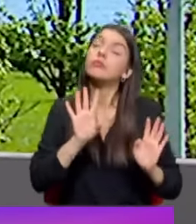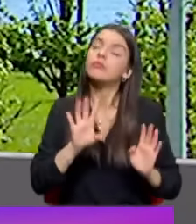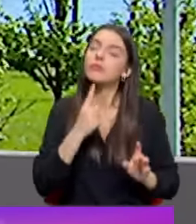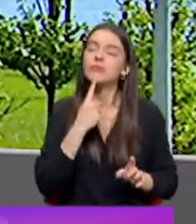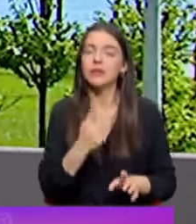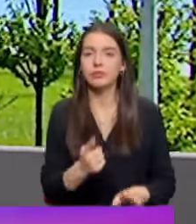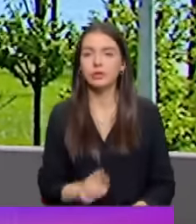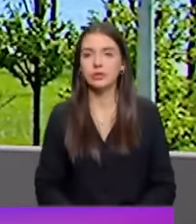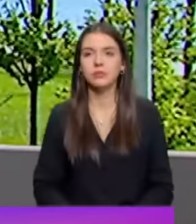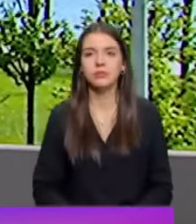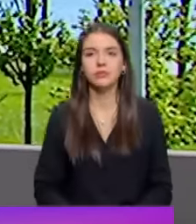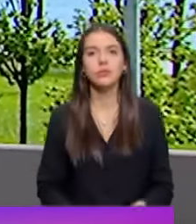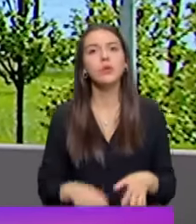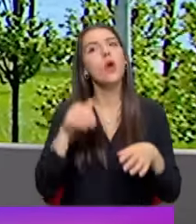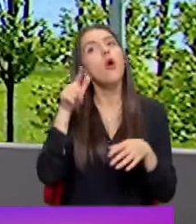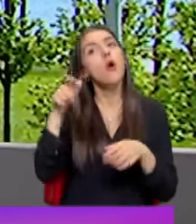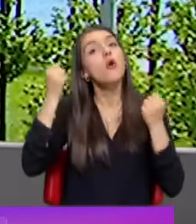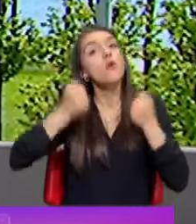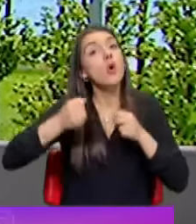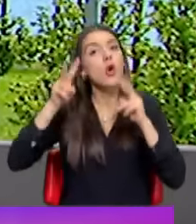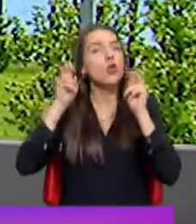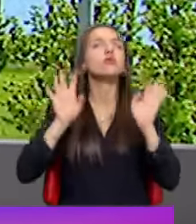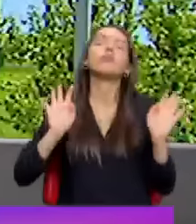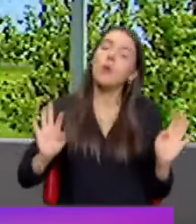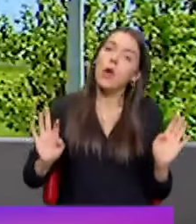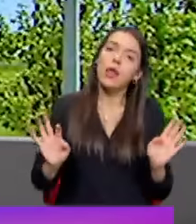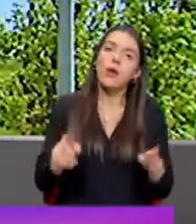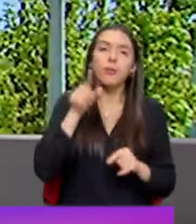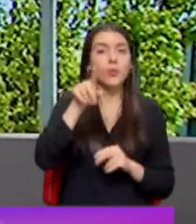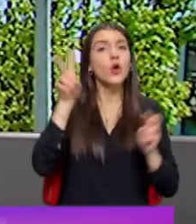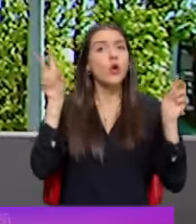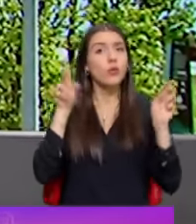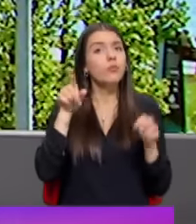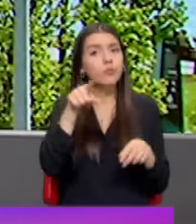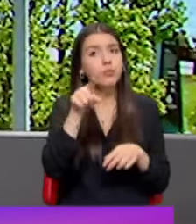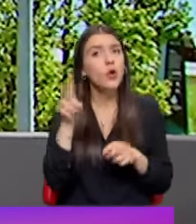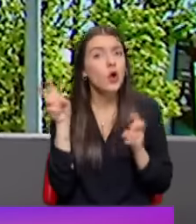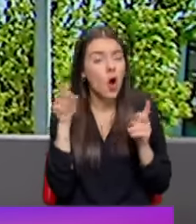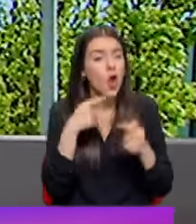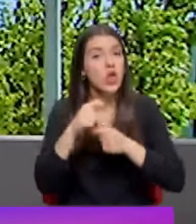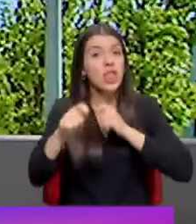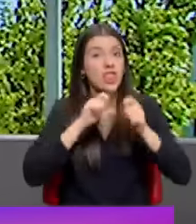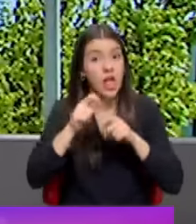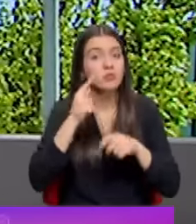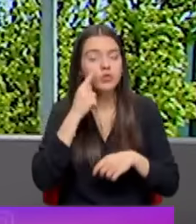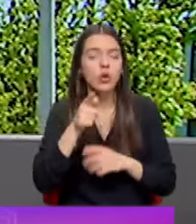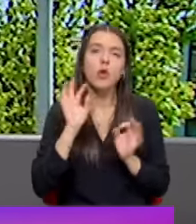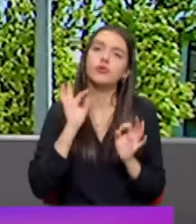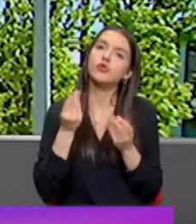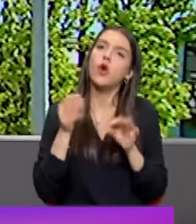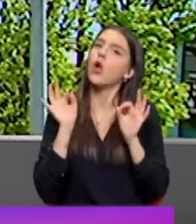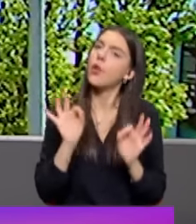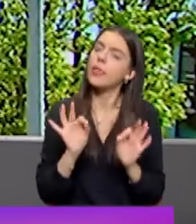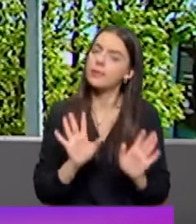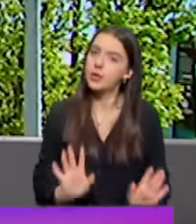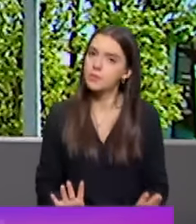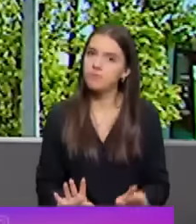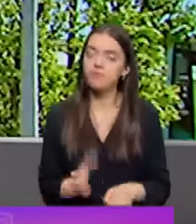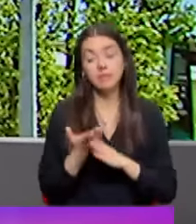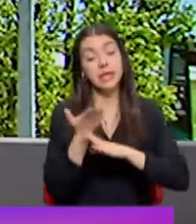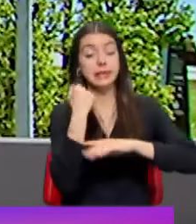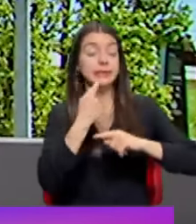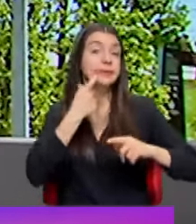göndermiş. Boykot mevzusu böyle. Bu konuyu tartışmış olmamız bile çok kıymetli diye düşünüyorum. Geçtiğimiz yıllarda,